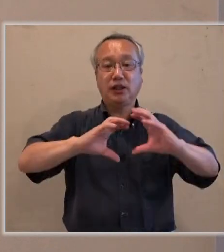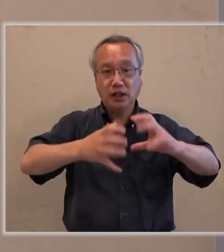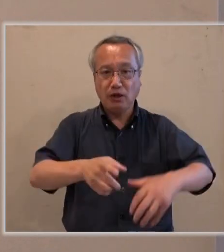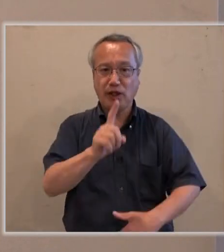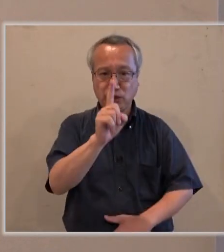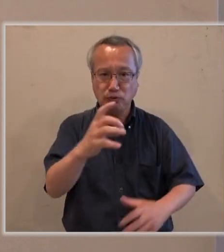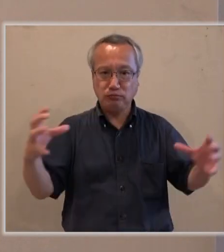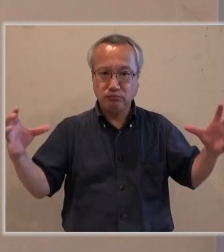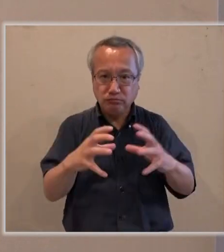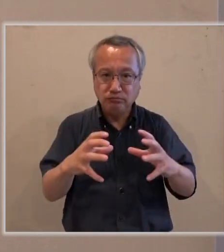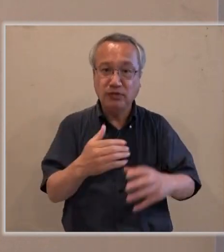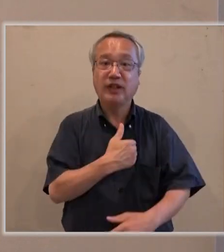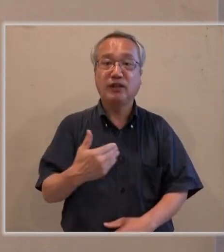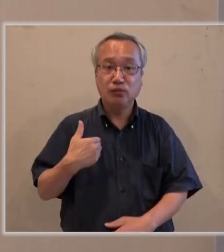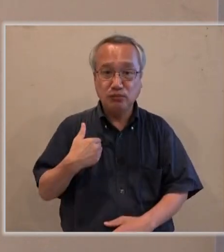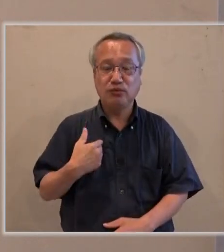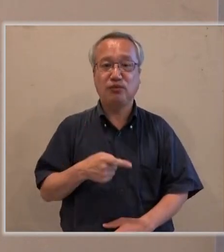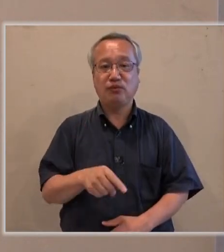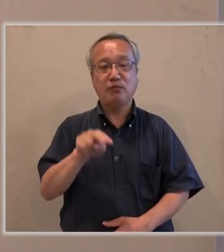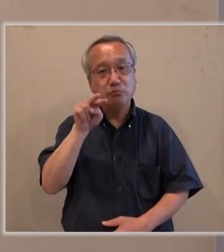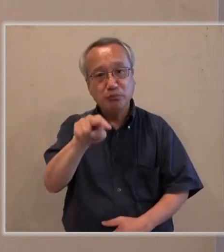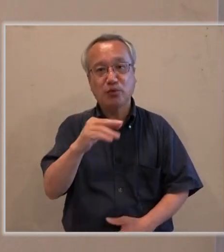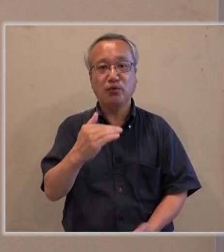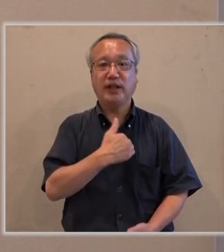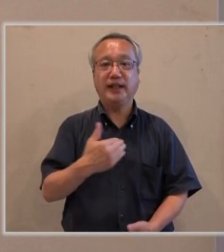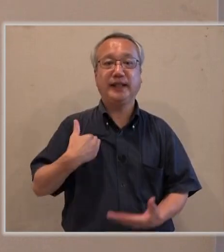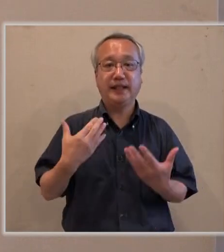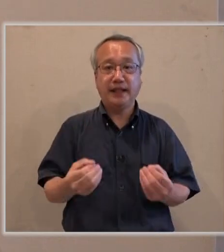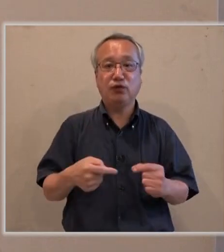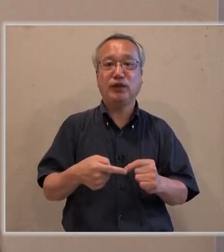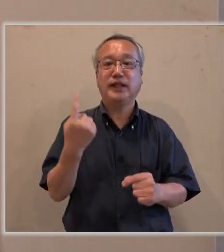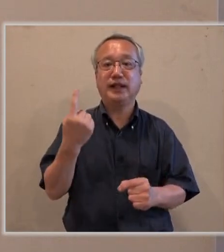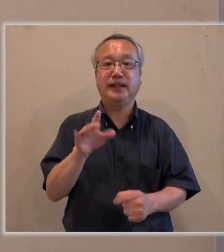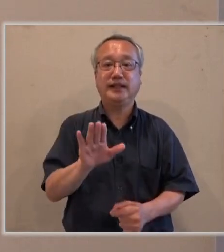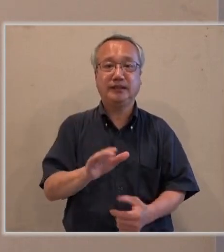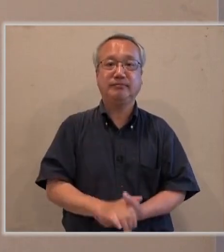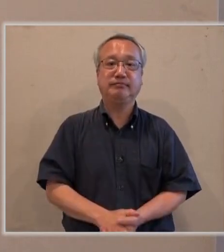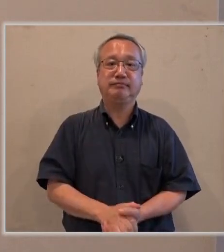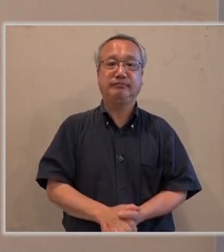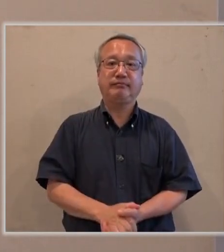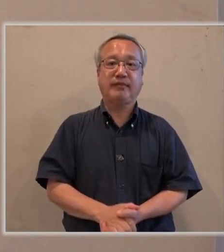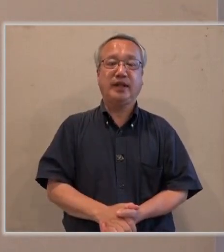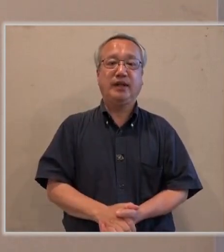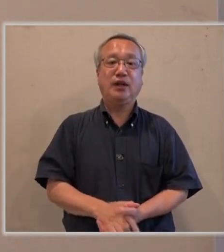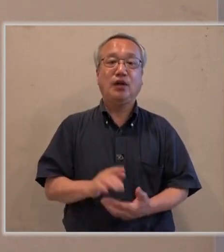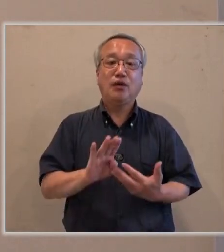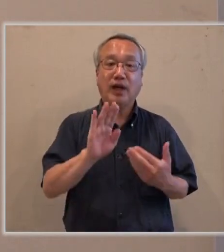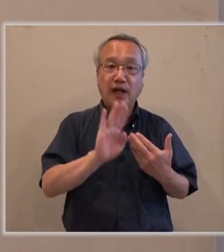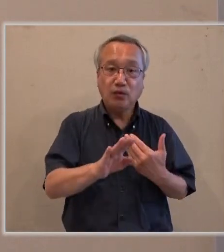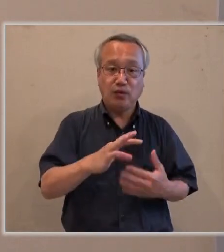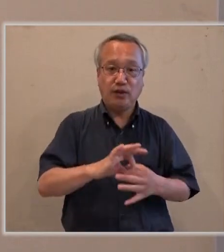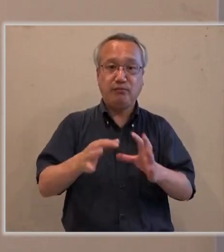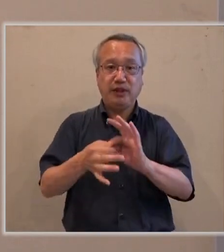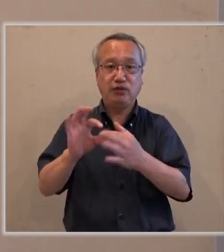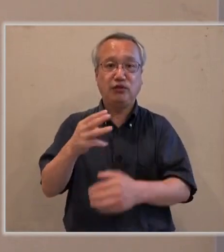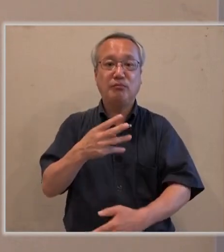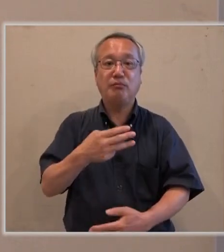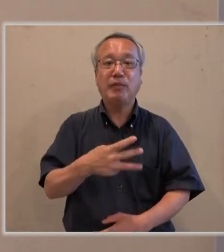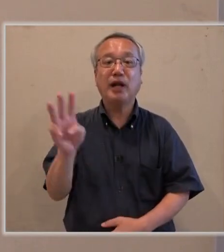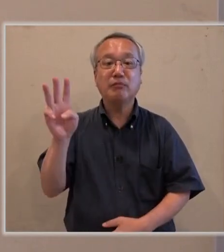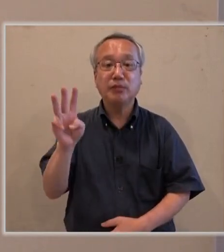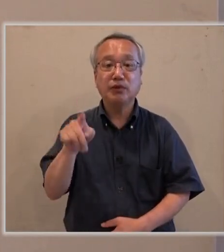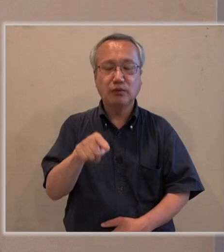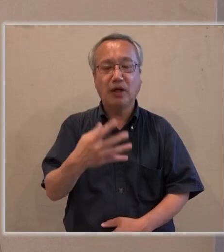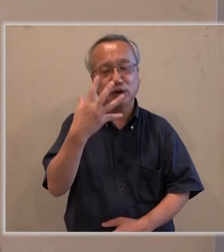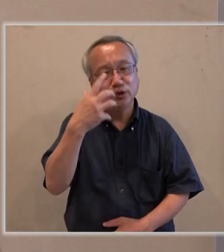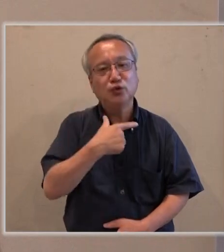になるんだっていう例を見ることができた、そんなきっかけになりました。そこから、まあ、私はオリンピック・パラリンピックそのものが好